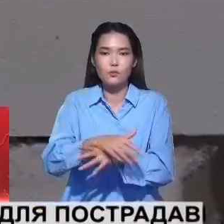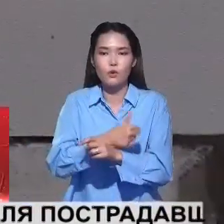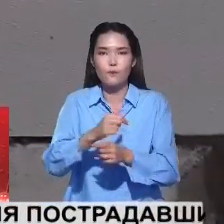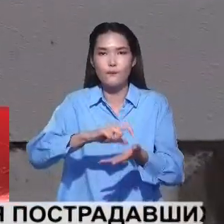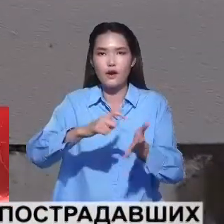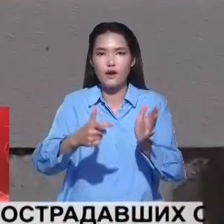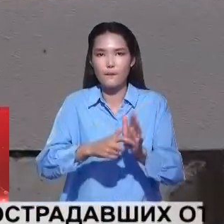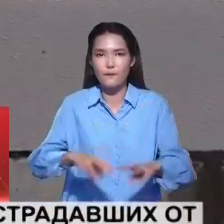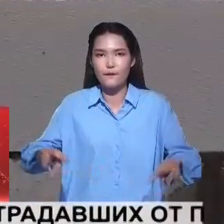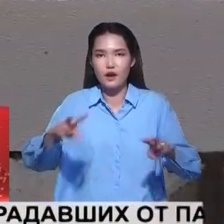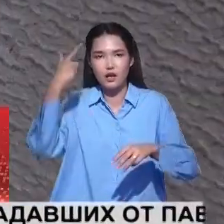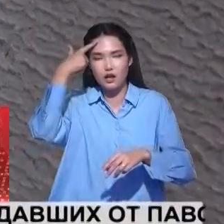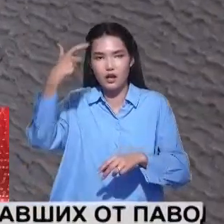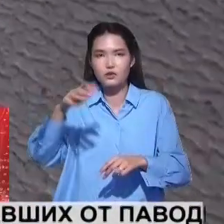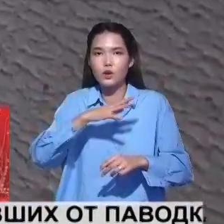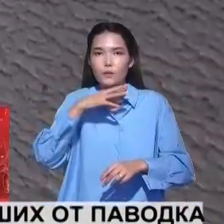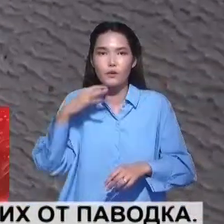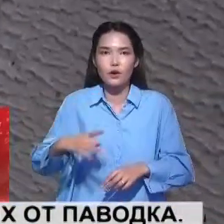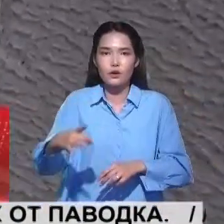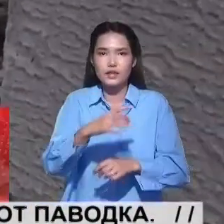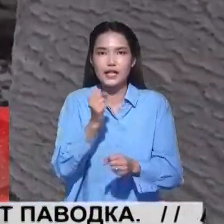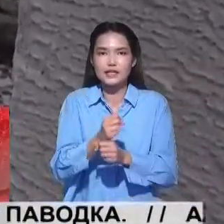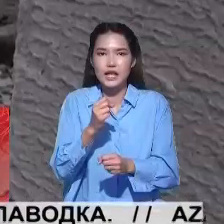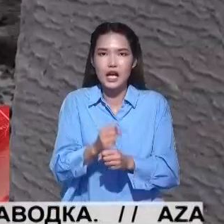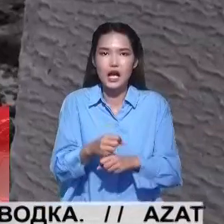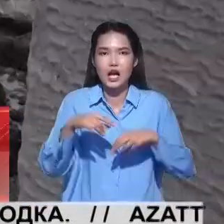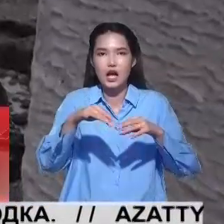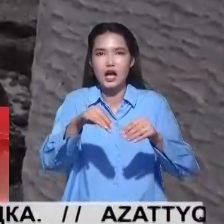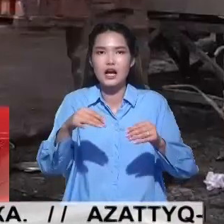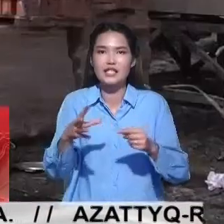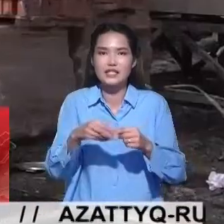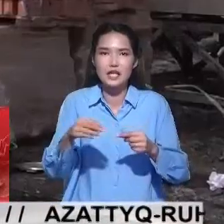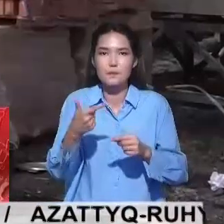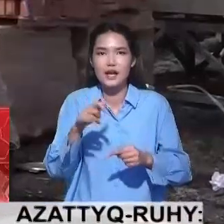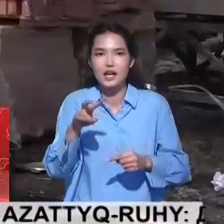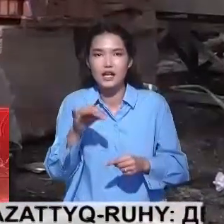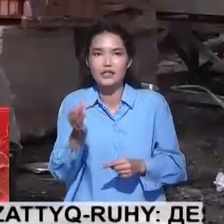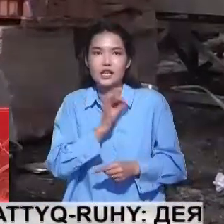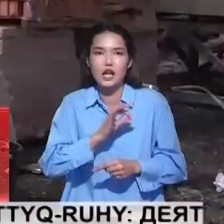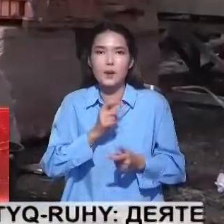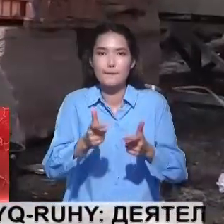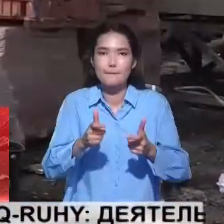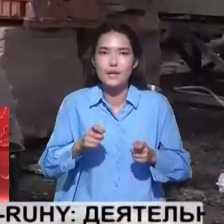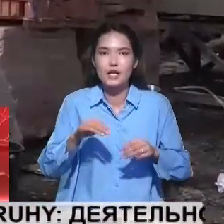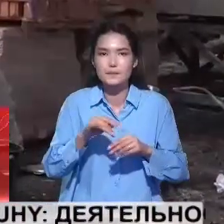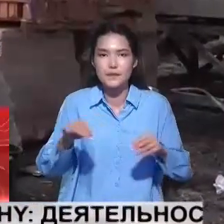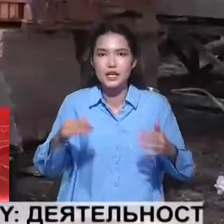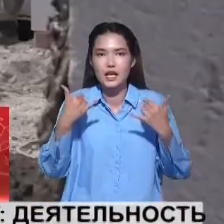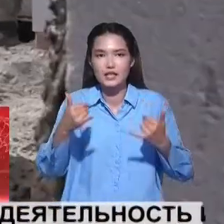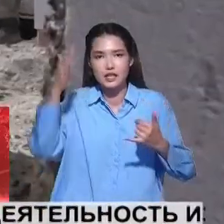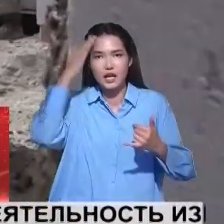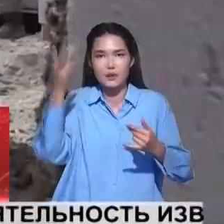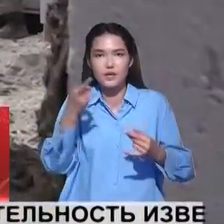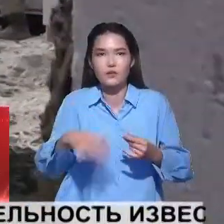Кабмина. Он также напомнил, что во многих регионах сделаны насыпи из земли, глины и использованы мешки с песком. Теперь акиматам